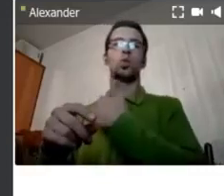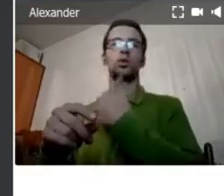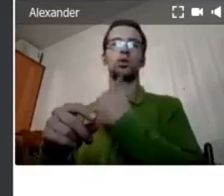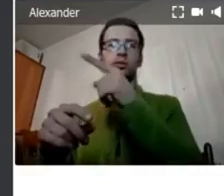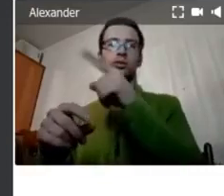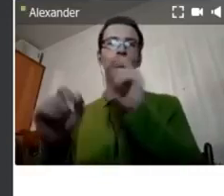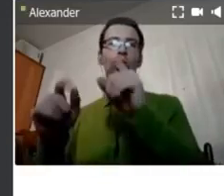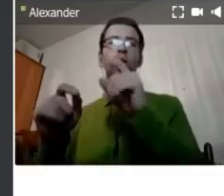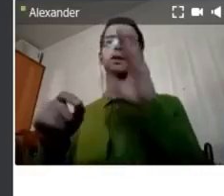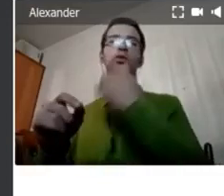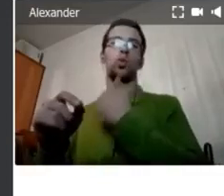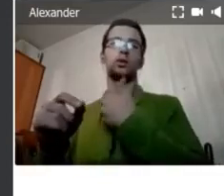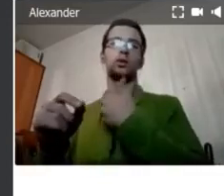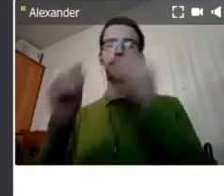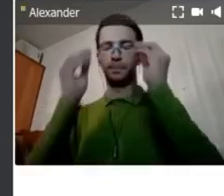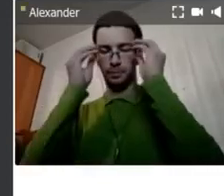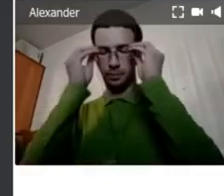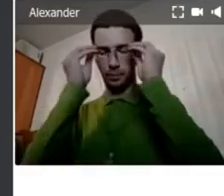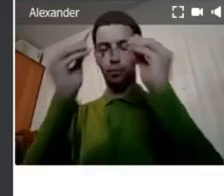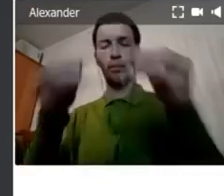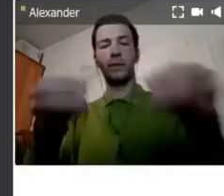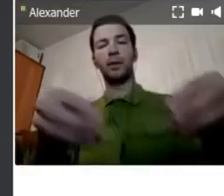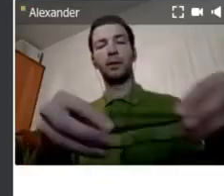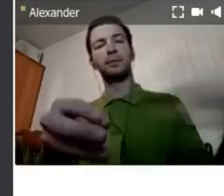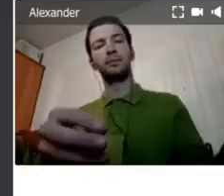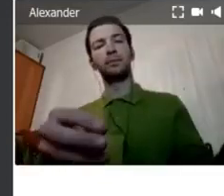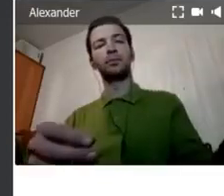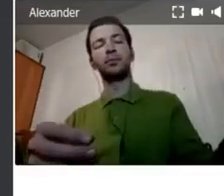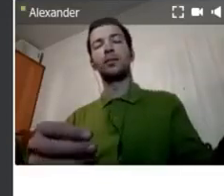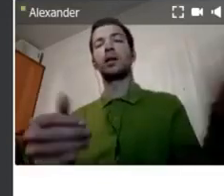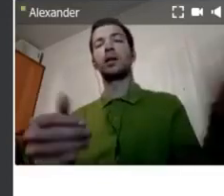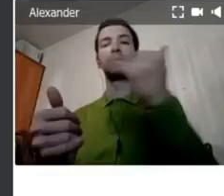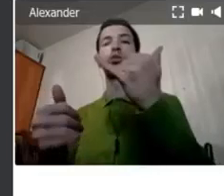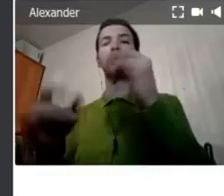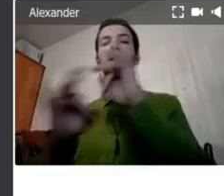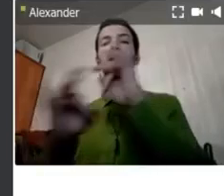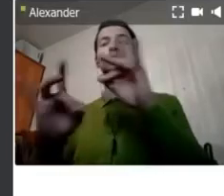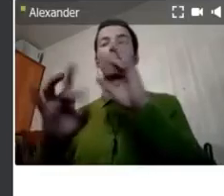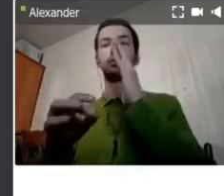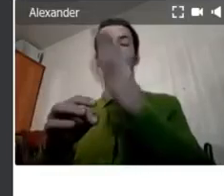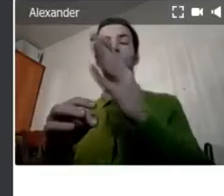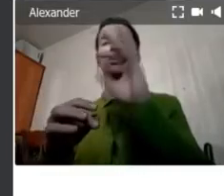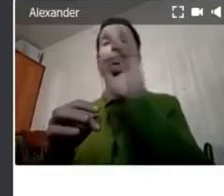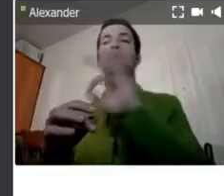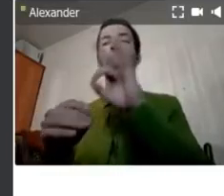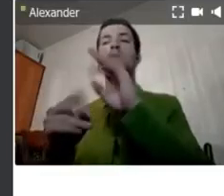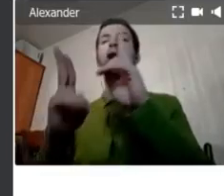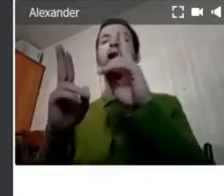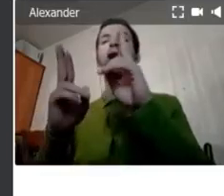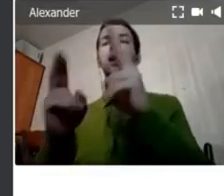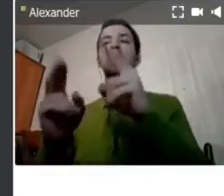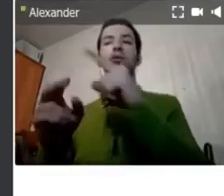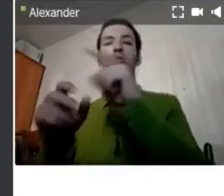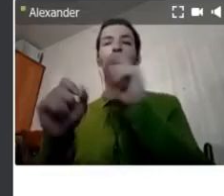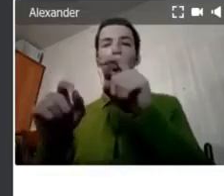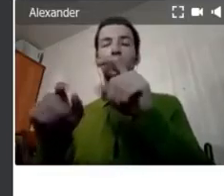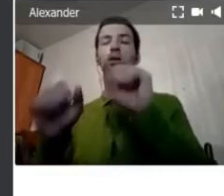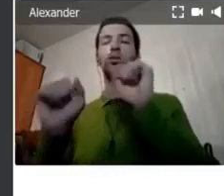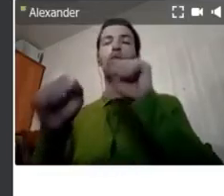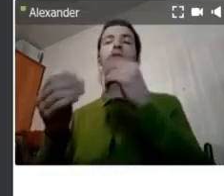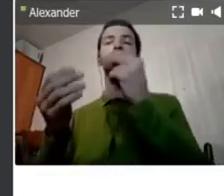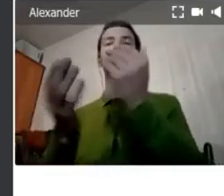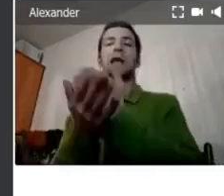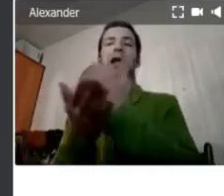можно получать золото, как это сделать максимально быстро, выгодно и надежно. Итак, для начала я